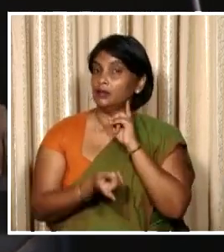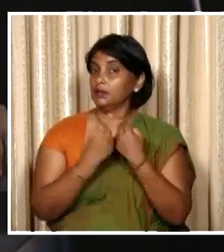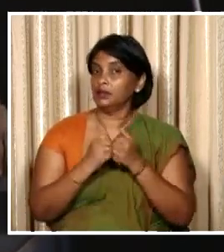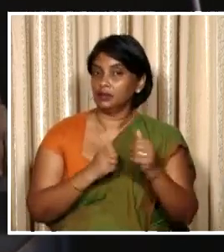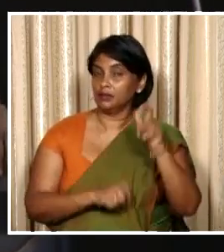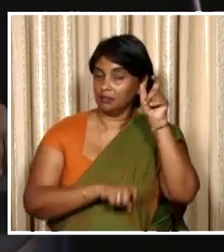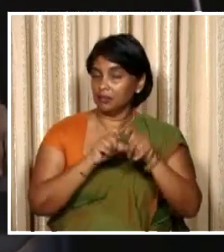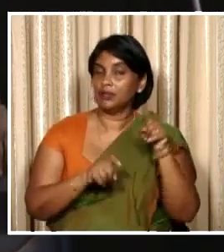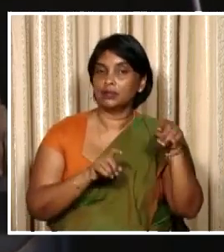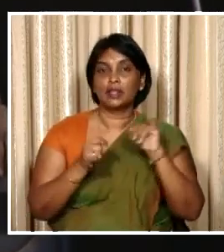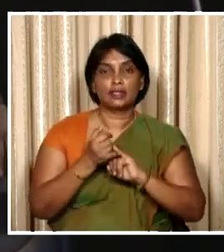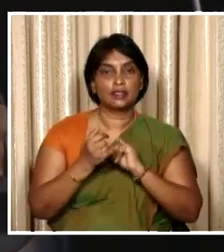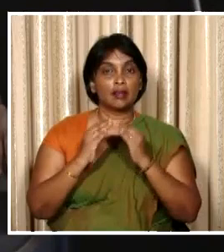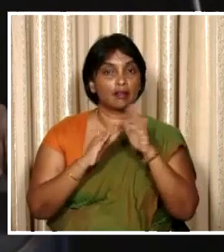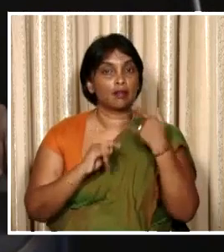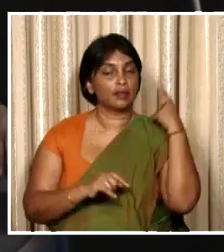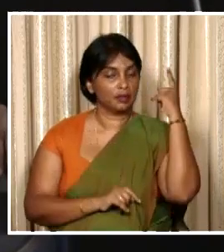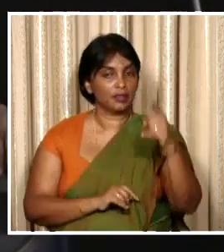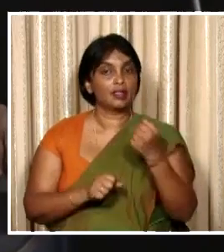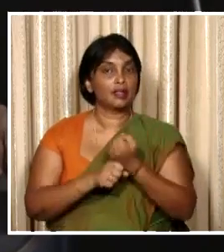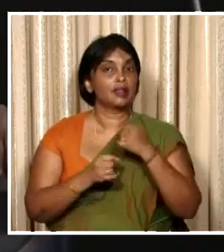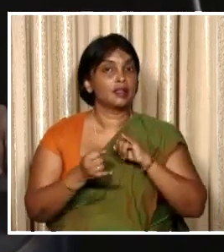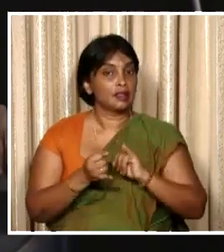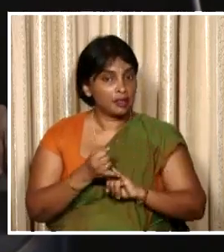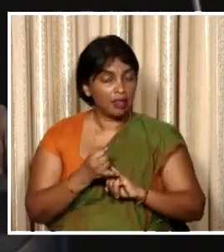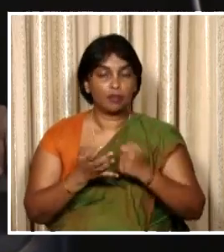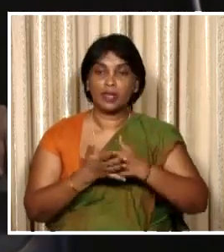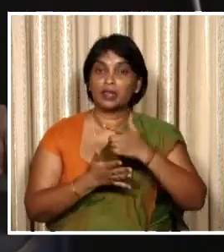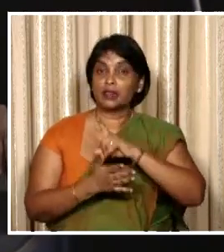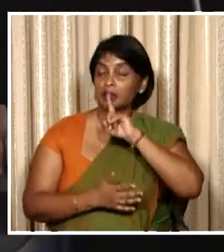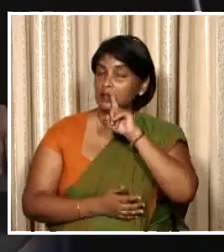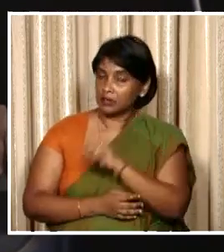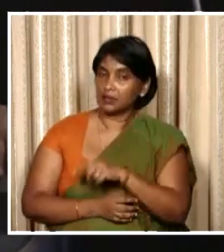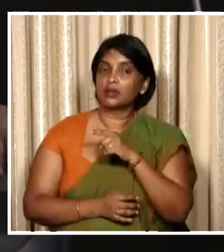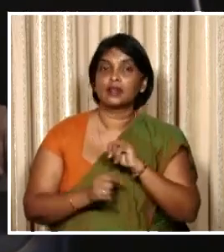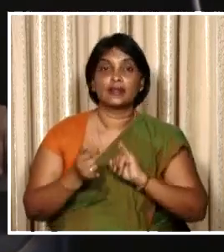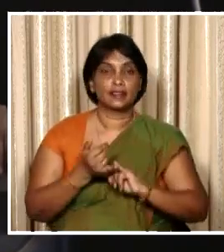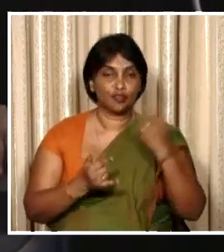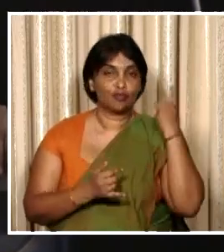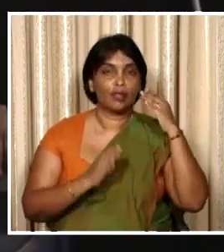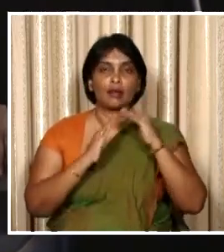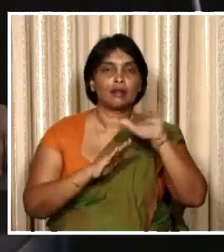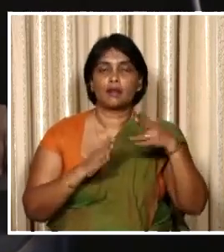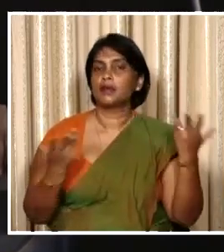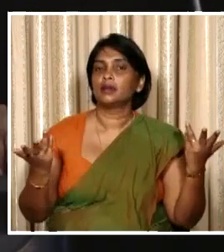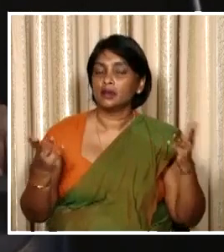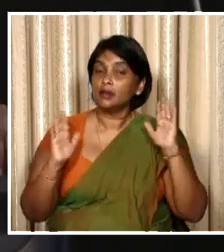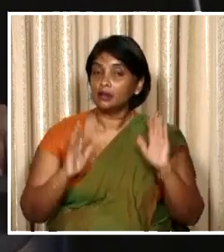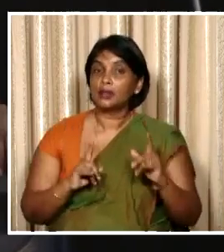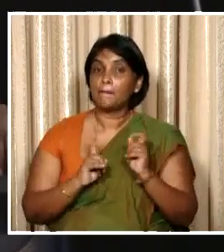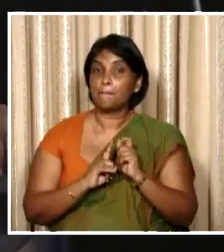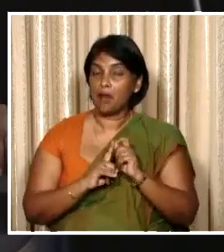කරන නිලධාරීන් යනවා සහරාන් ඉන්න ගමට. ග්‍රාම නිලධාරීවරයා වාර්තා කරනවා සහරාන් ගමේ නෑ කියලා. හැබැයි